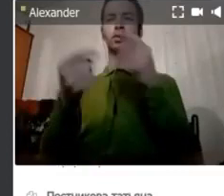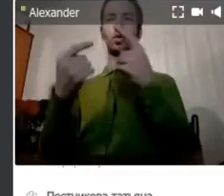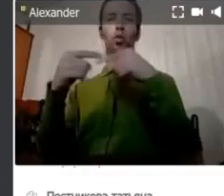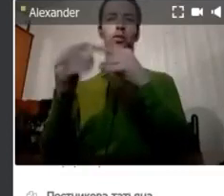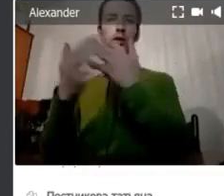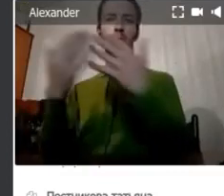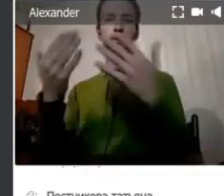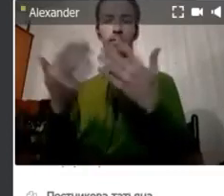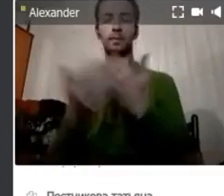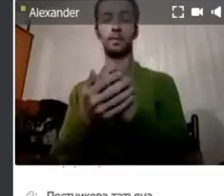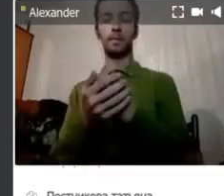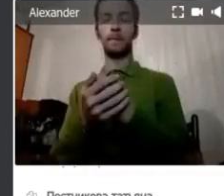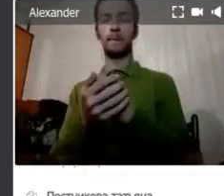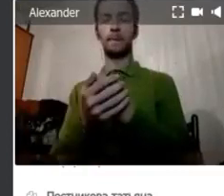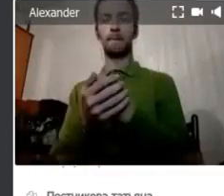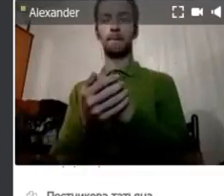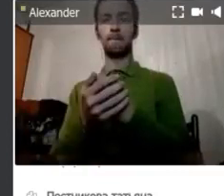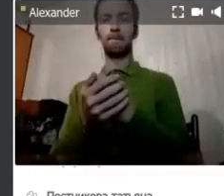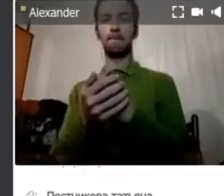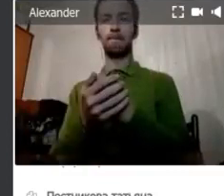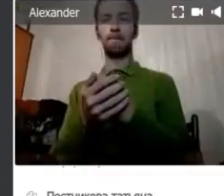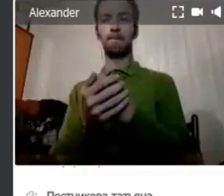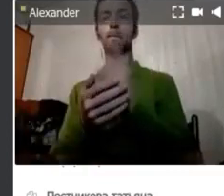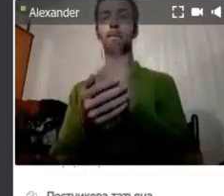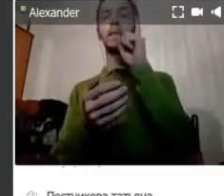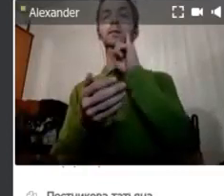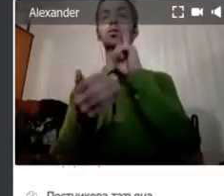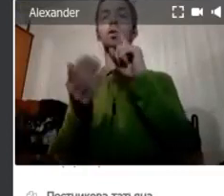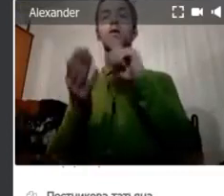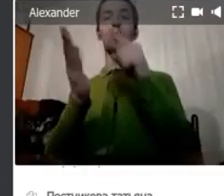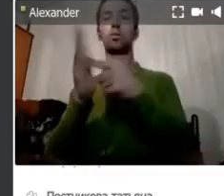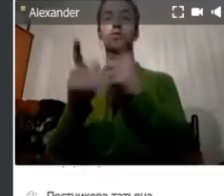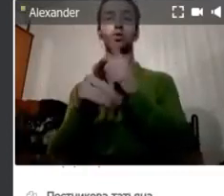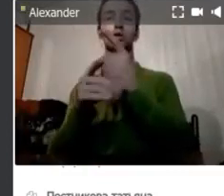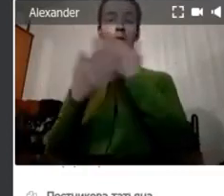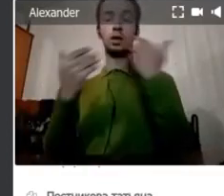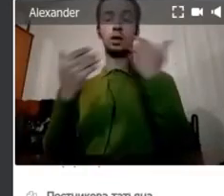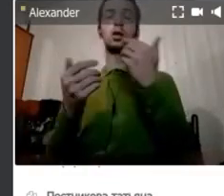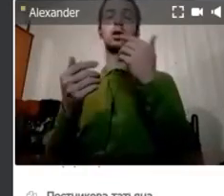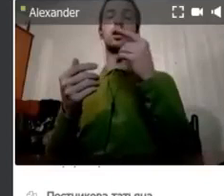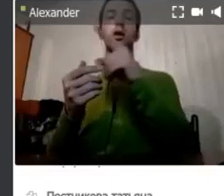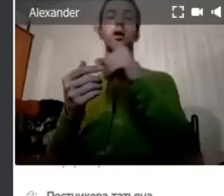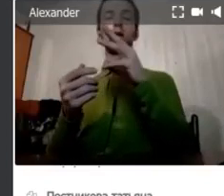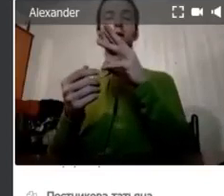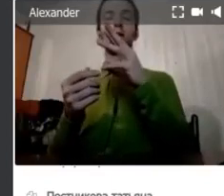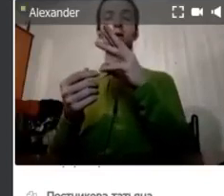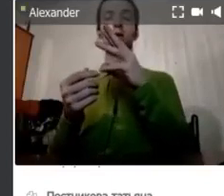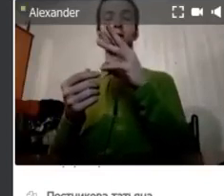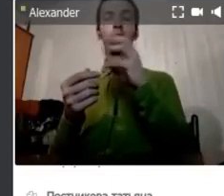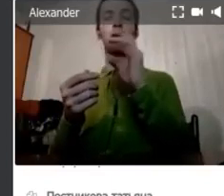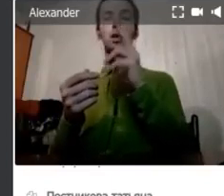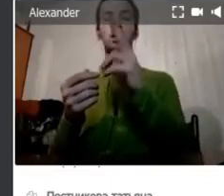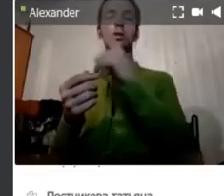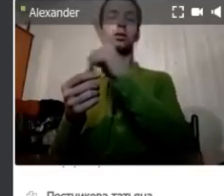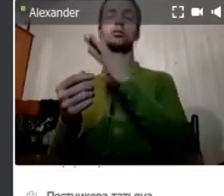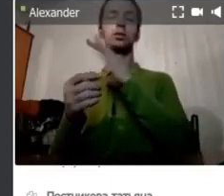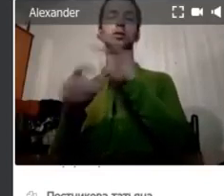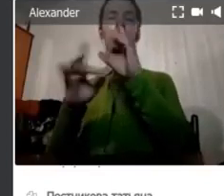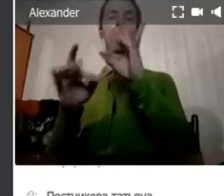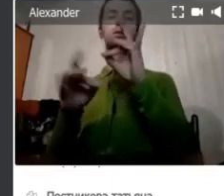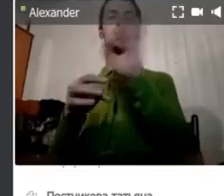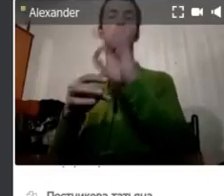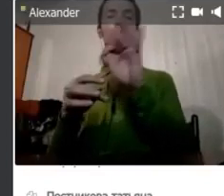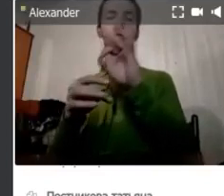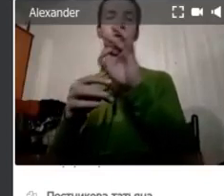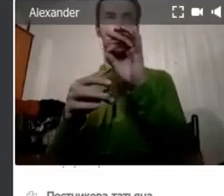планируется в этом году большая конференция, которая у нас традиционно в начале ноября. Эта